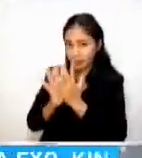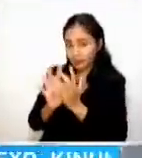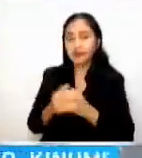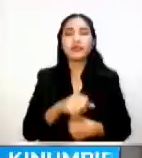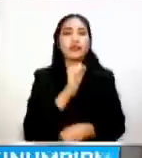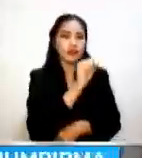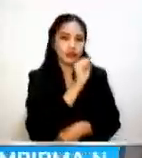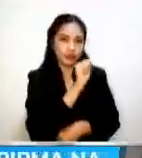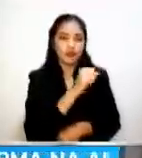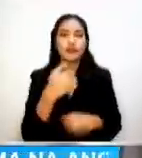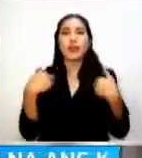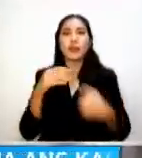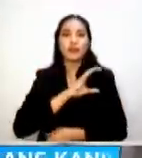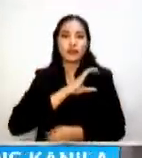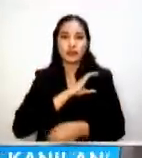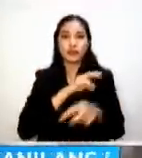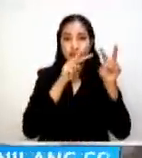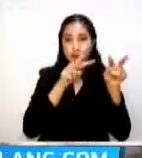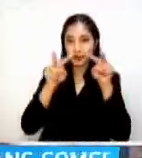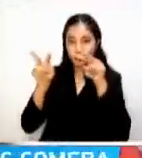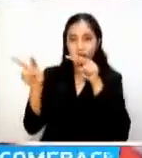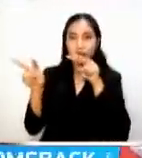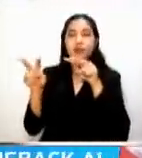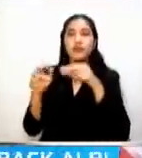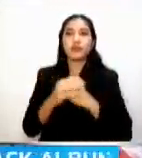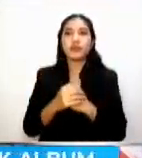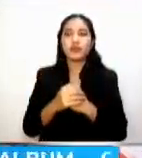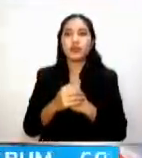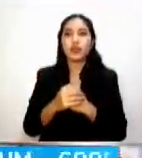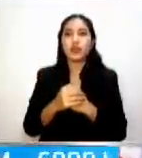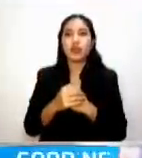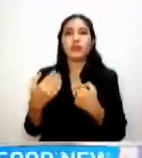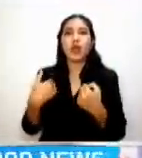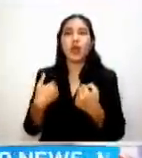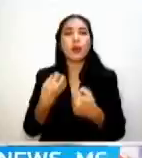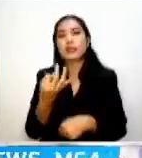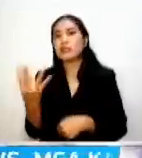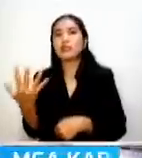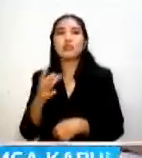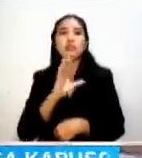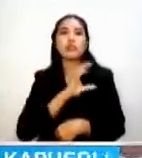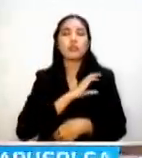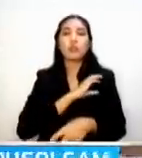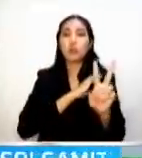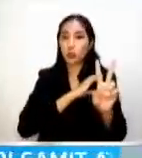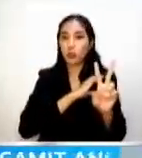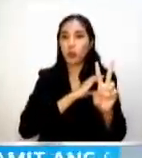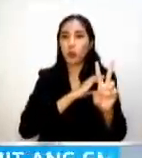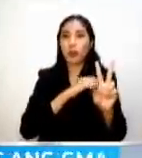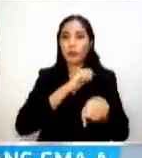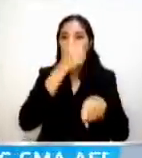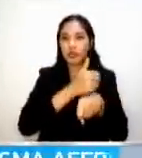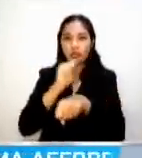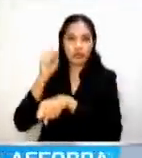pulis na nagbabantay. Minimum okay. Yes. Na tigda dalawa na pulis ang nakalaan sa bawat distribution center sa Mandaluyong. Alright,